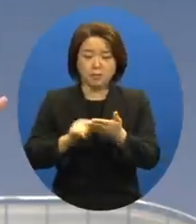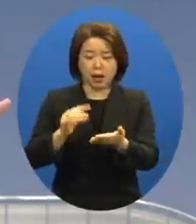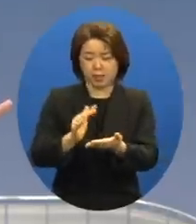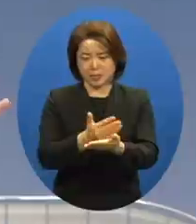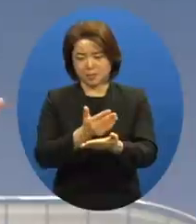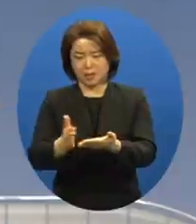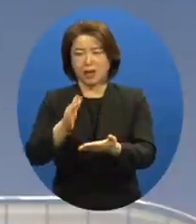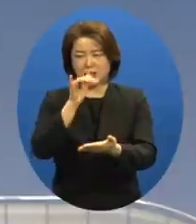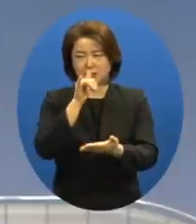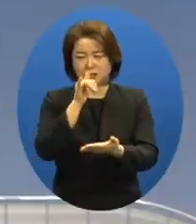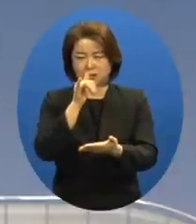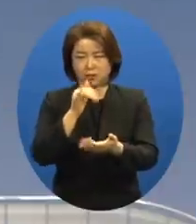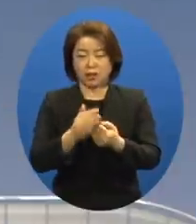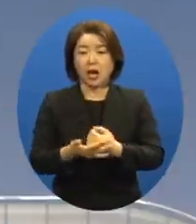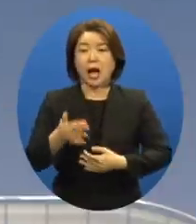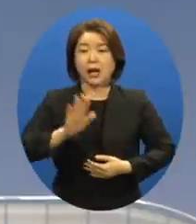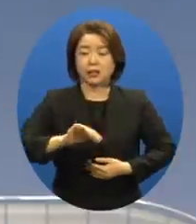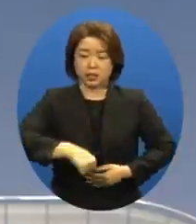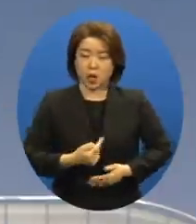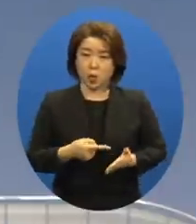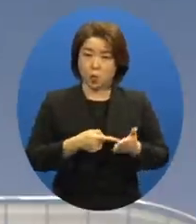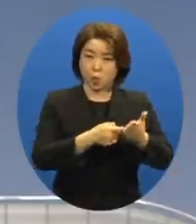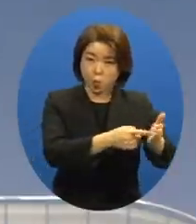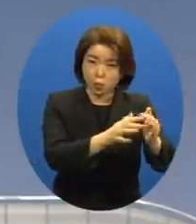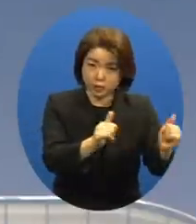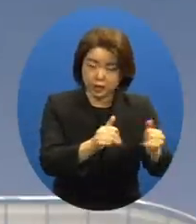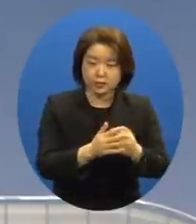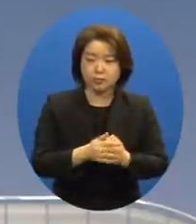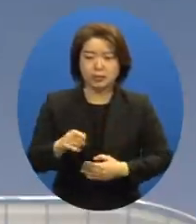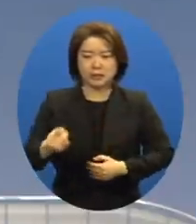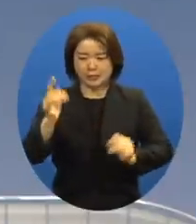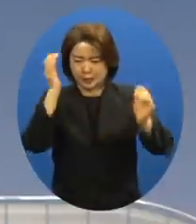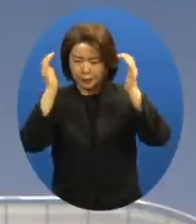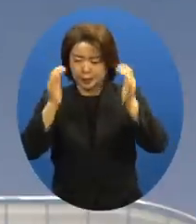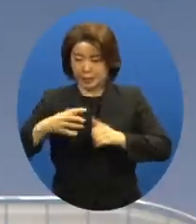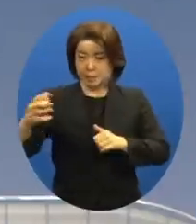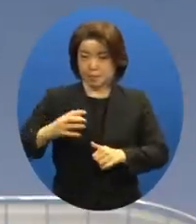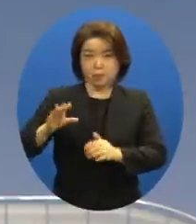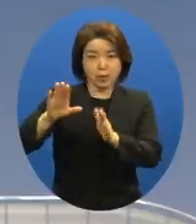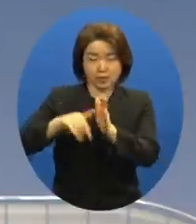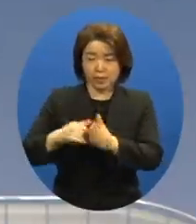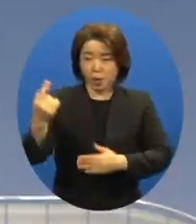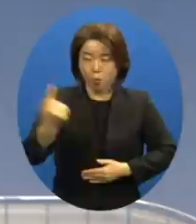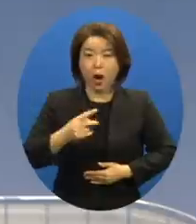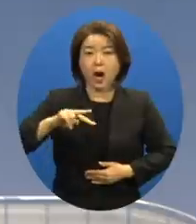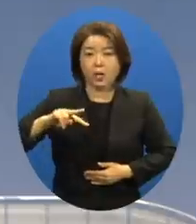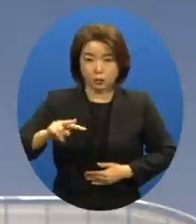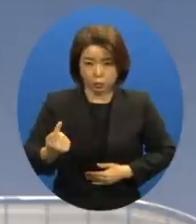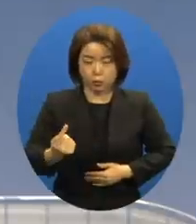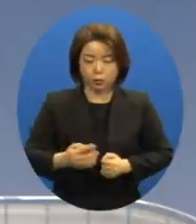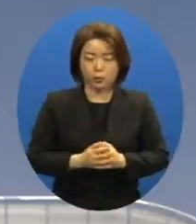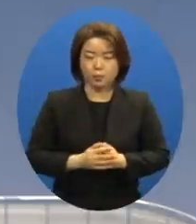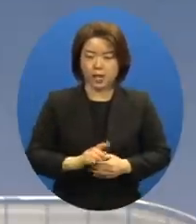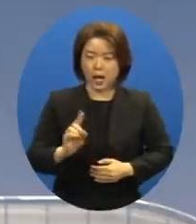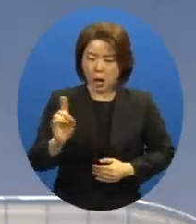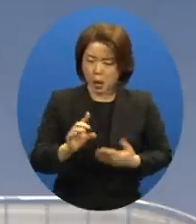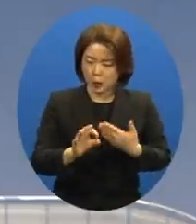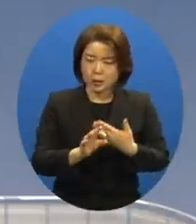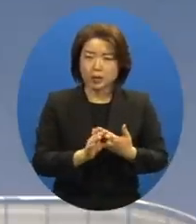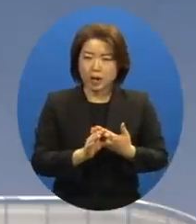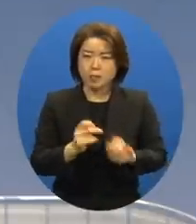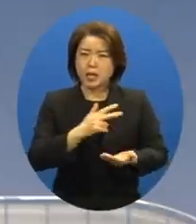있다는 겁니다 그러나 독신자 는 그런 환란과 핍박 에 때가 왔을 때 그는 어떻게 하면